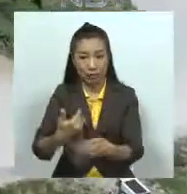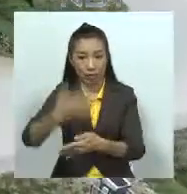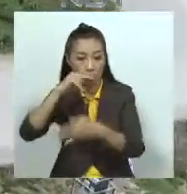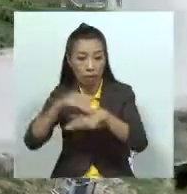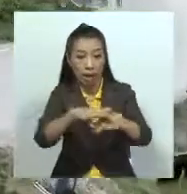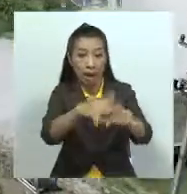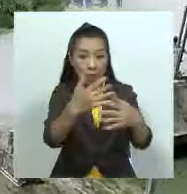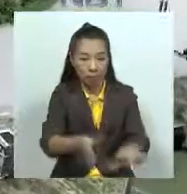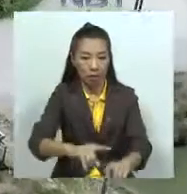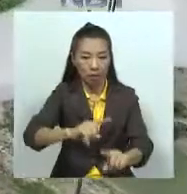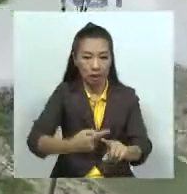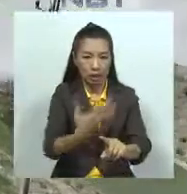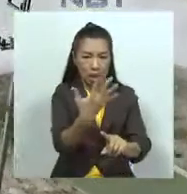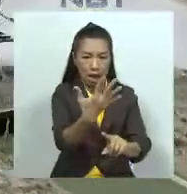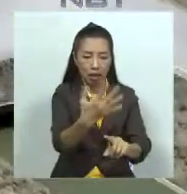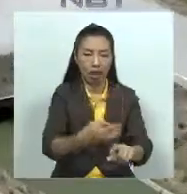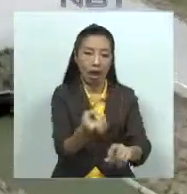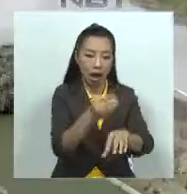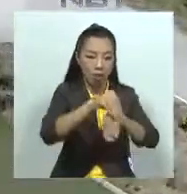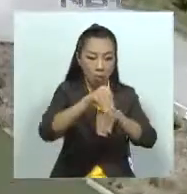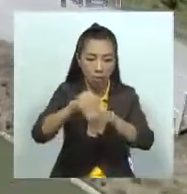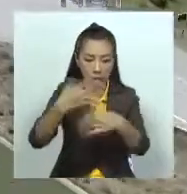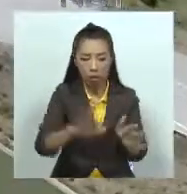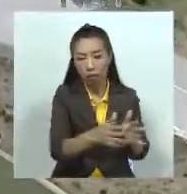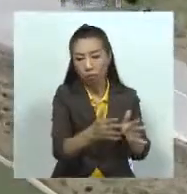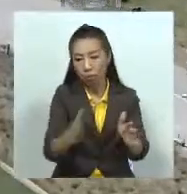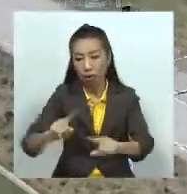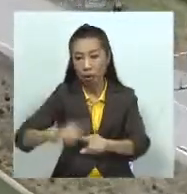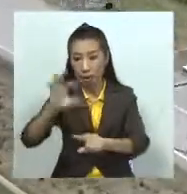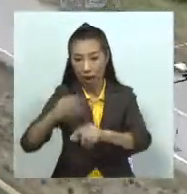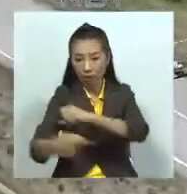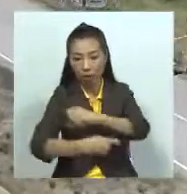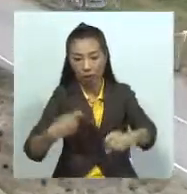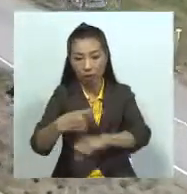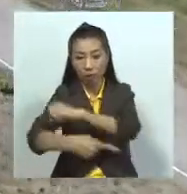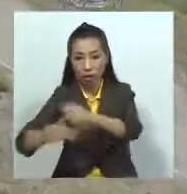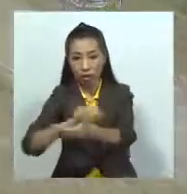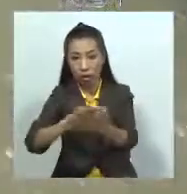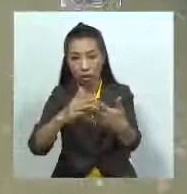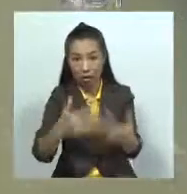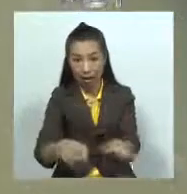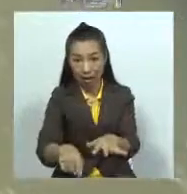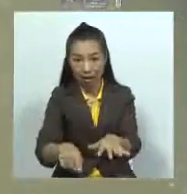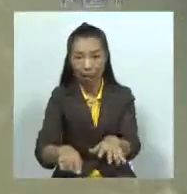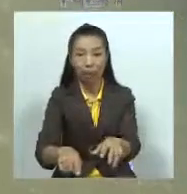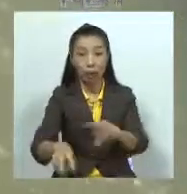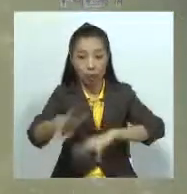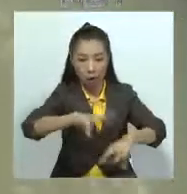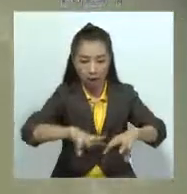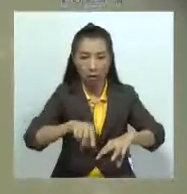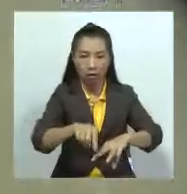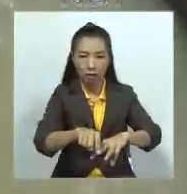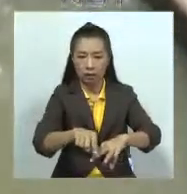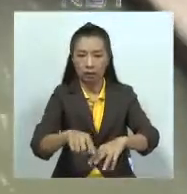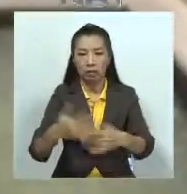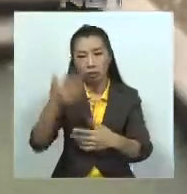ยวได้ภายในกลางเดือนกันยานะฮะโดยที่พื้นที่เหล่านี้จะเป็นพื้นที่เป็นเครื่องมือด้วยโดยเฉพาะโครงการบางบานเนี่ยเรามีพื้น